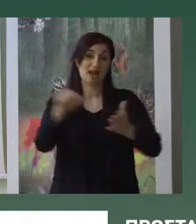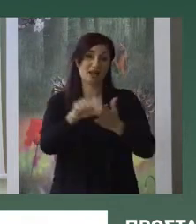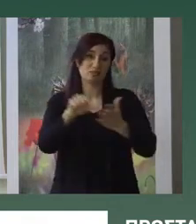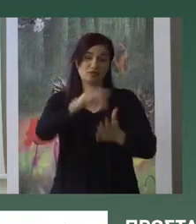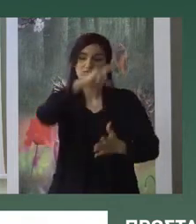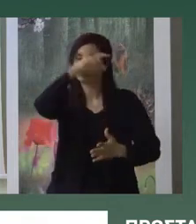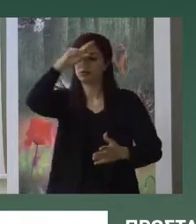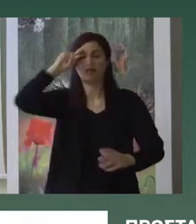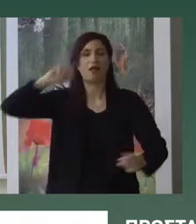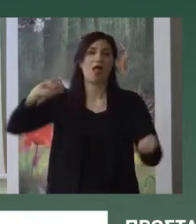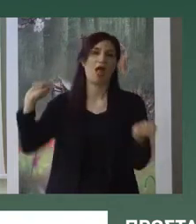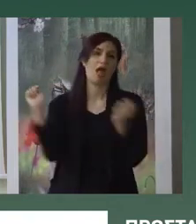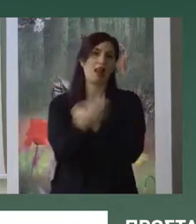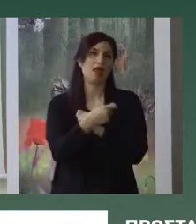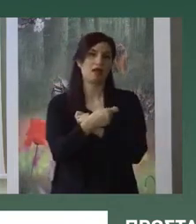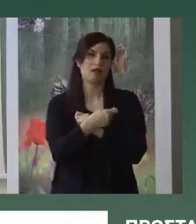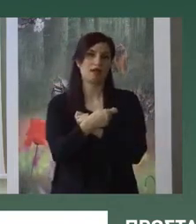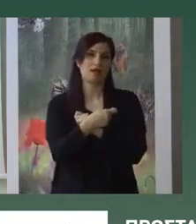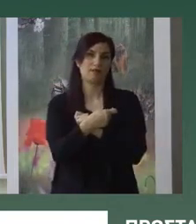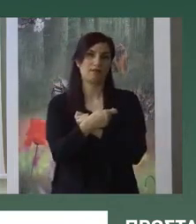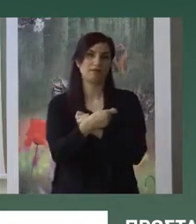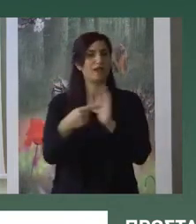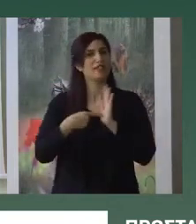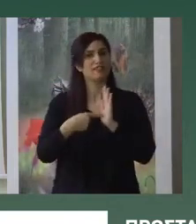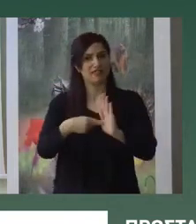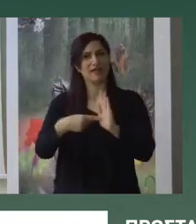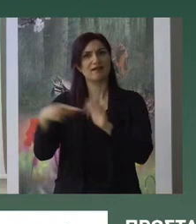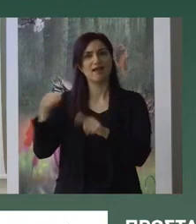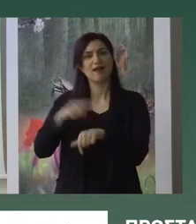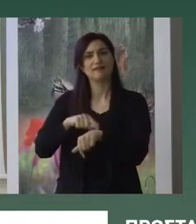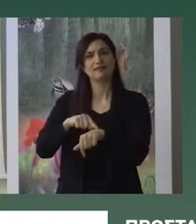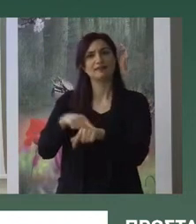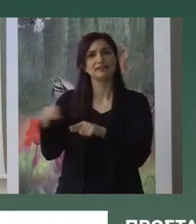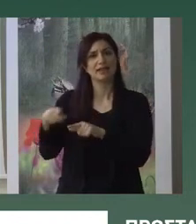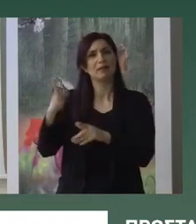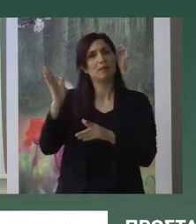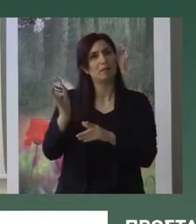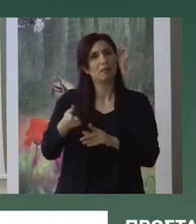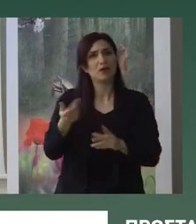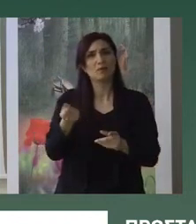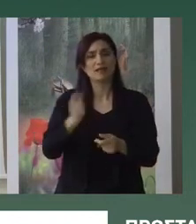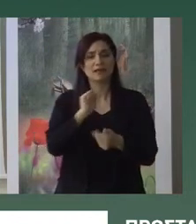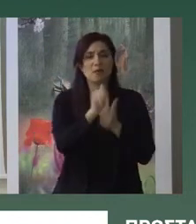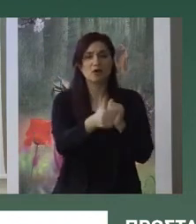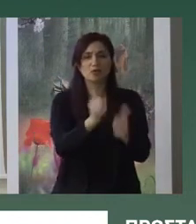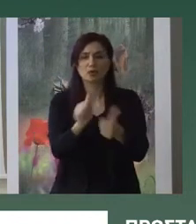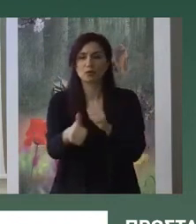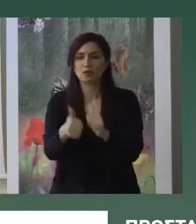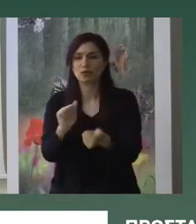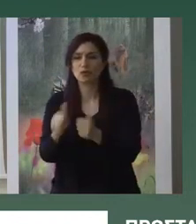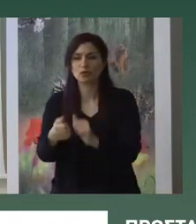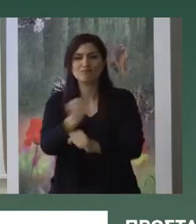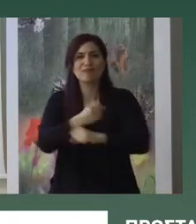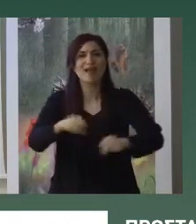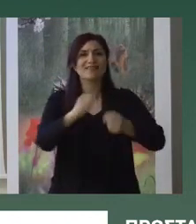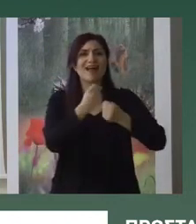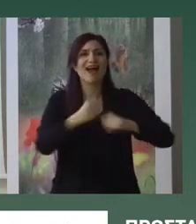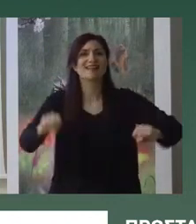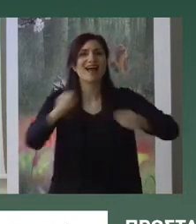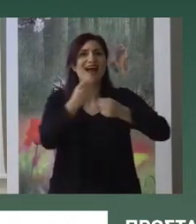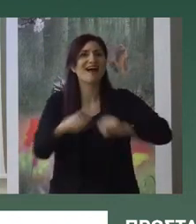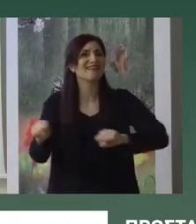γράφει εδώ το microgrid, δηλαδή να φτιάξουν αυτόνομα δίκτυα ηλεκτρικής ενέργειας μες στην πόλη. Γιατί είναι κεντρική η παροχή της ηλεκτρικής